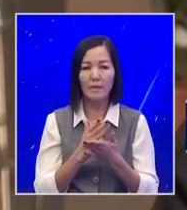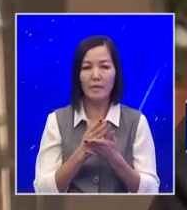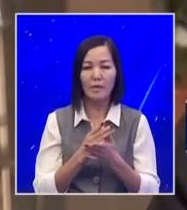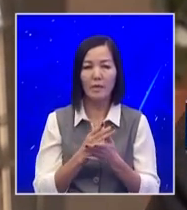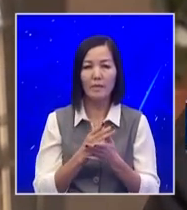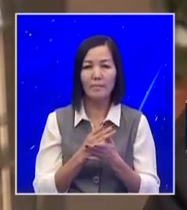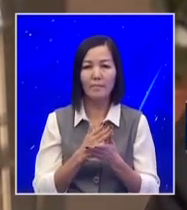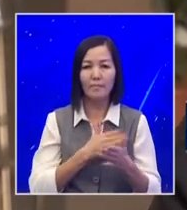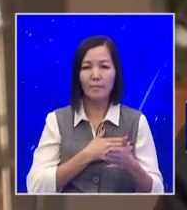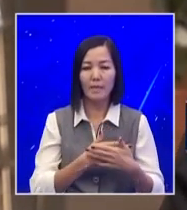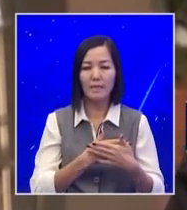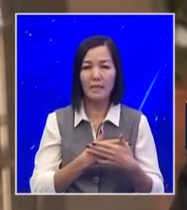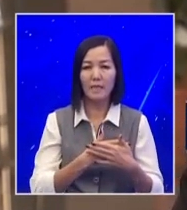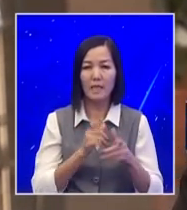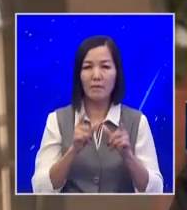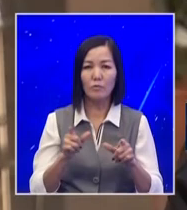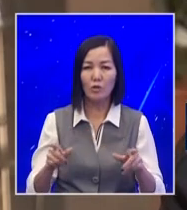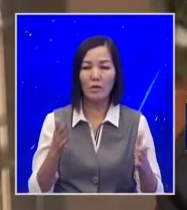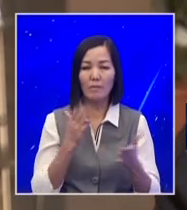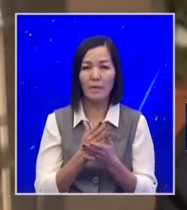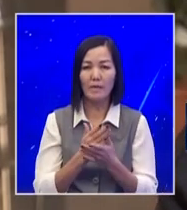Оның ішінде белсенді партия мүшелері бар.